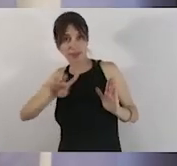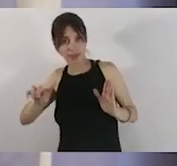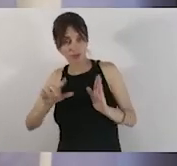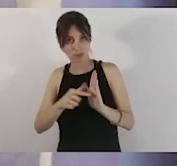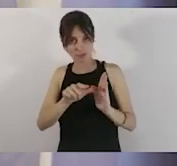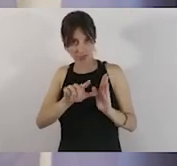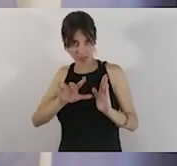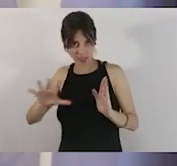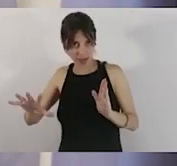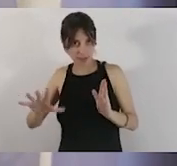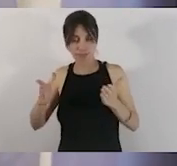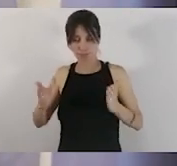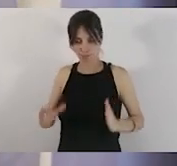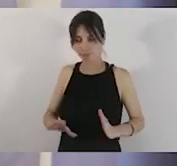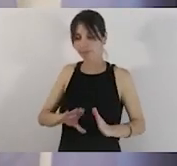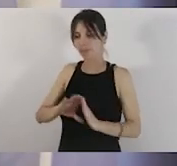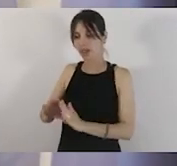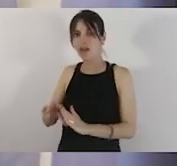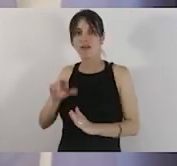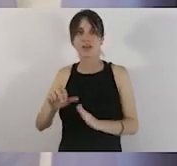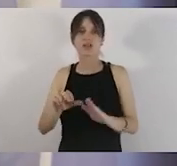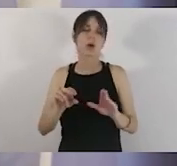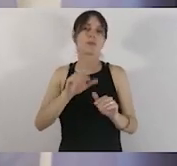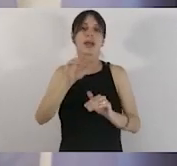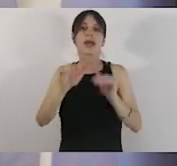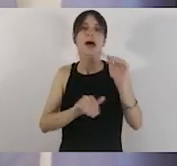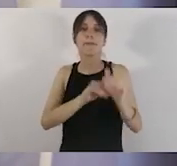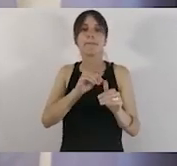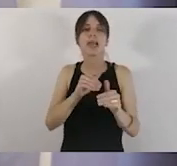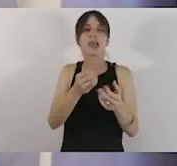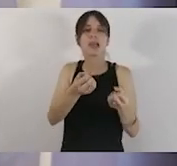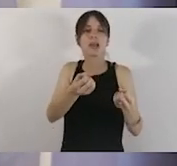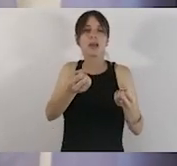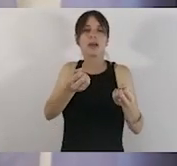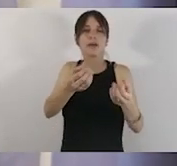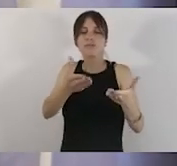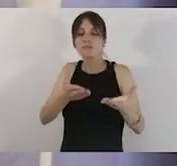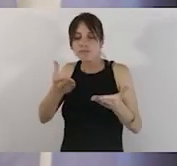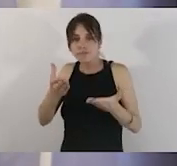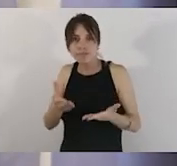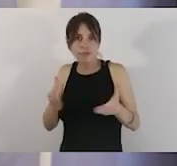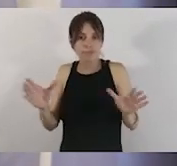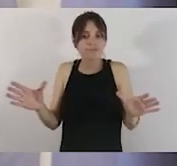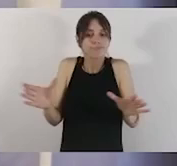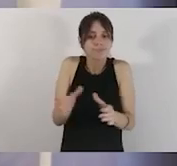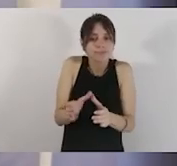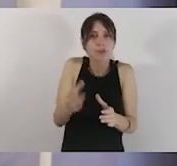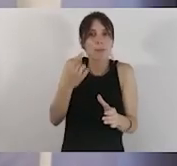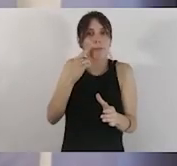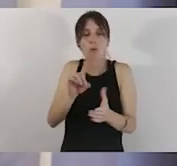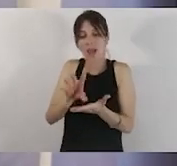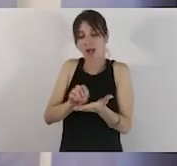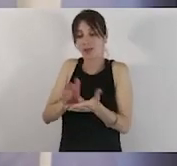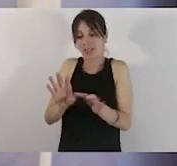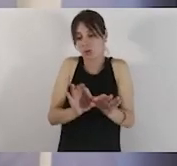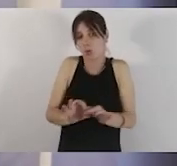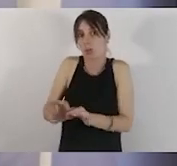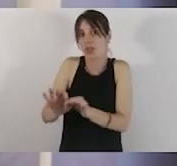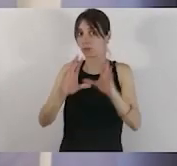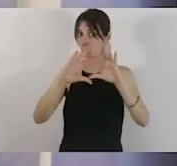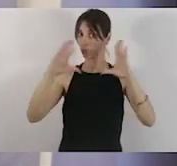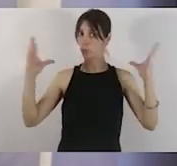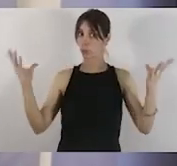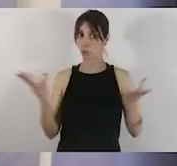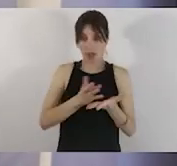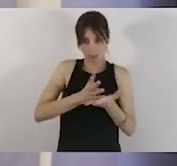2024-2025. Il va y avoir un appel à manifestation d'intérêt pour l'occupation de la cantine solidaire. Donc tout cela avance, et donc